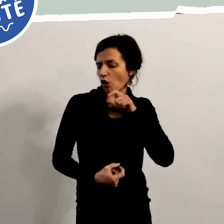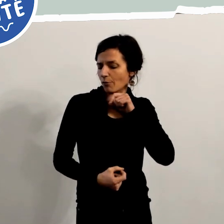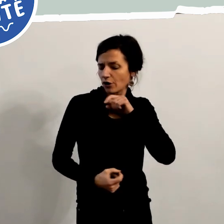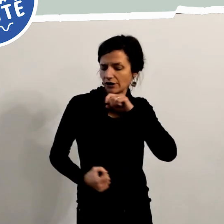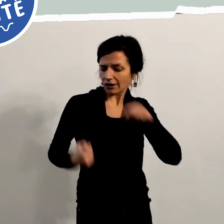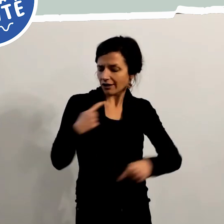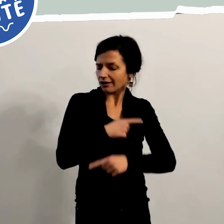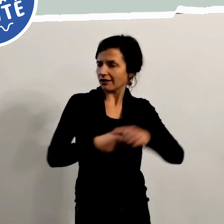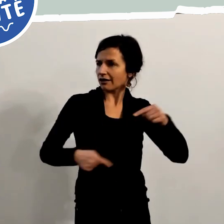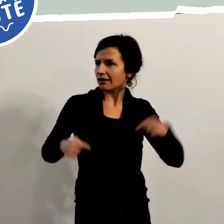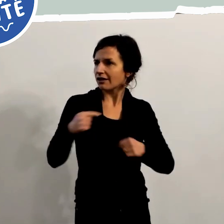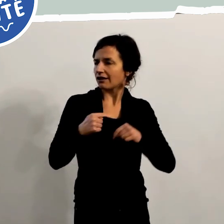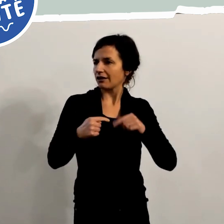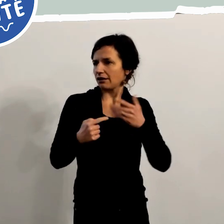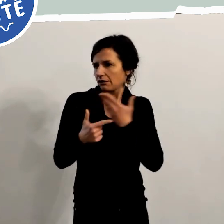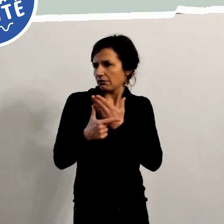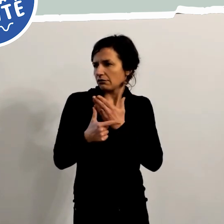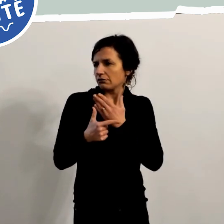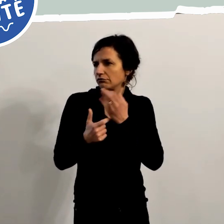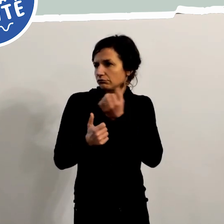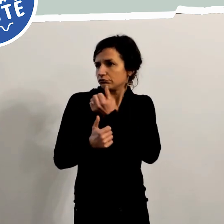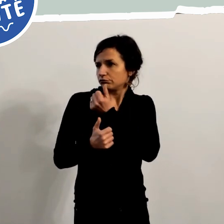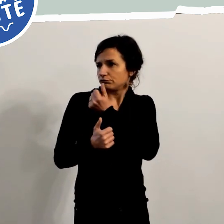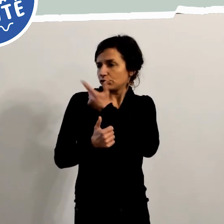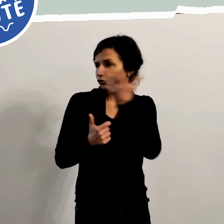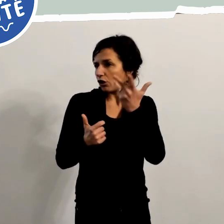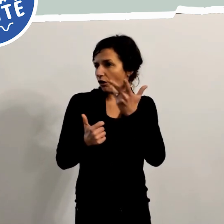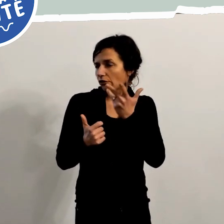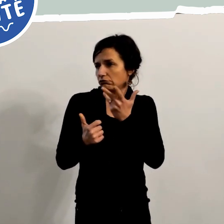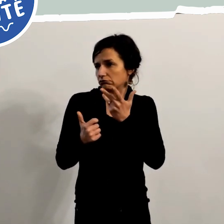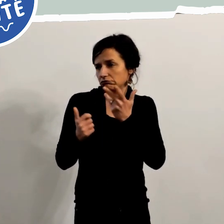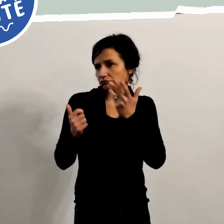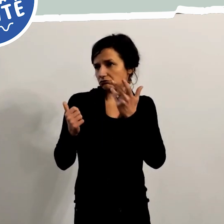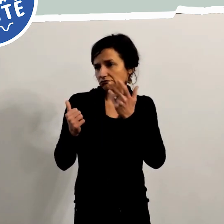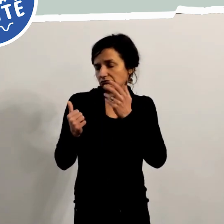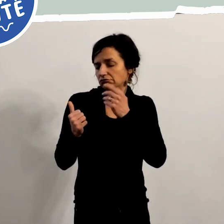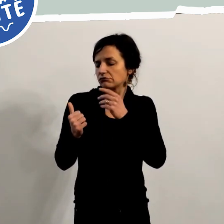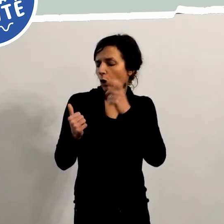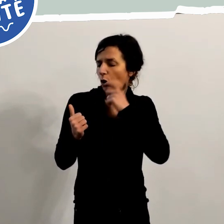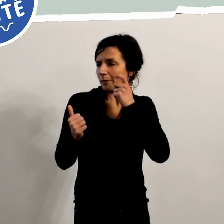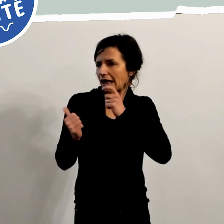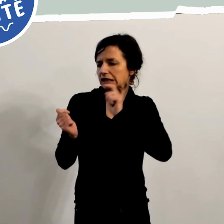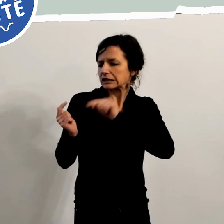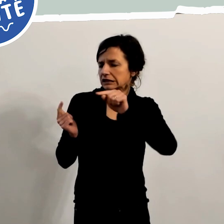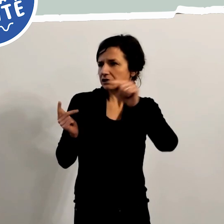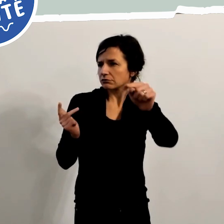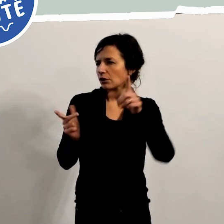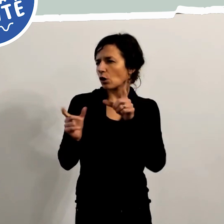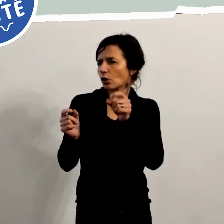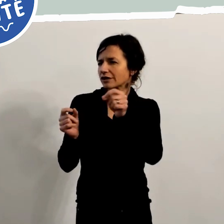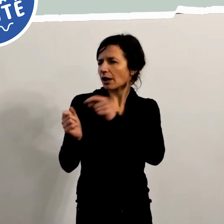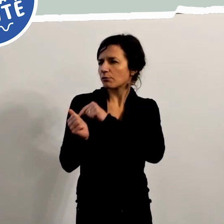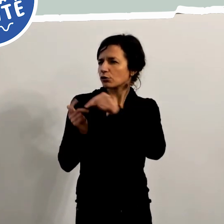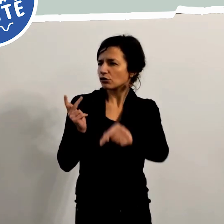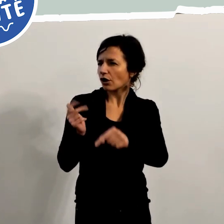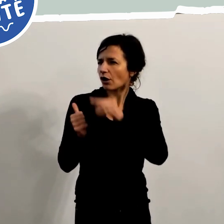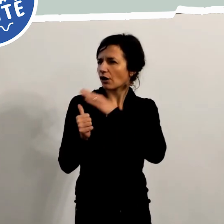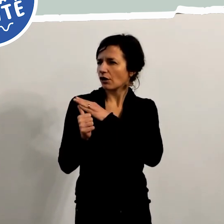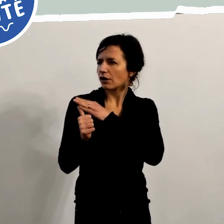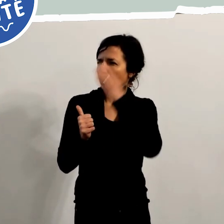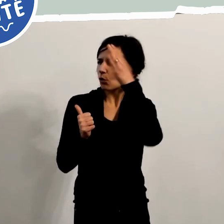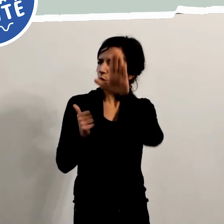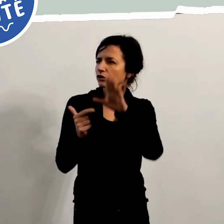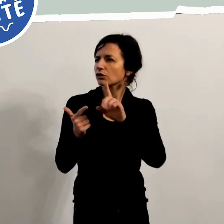choses qui existent, pas que hormonodépendants, mais aussi d'autres types de cancers. Je me rappelle plus de